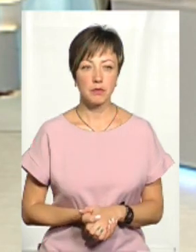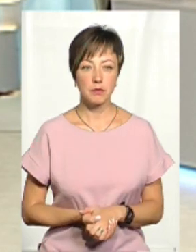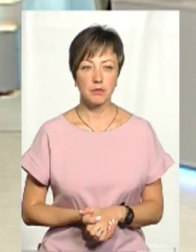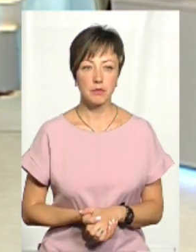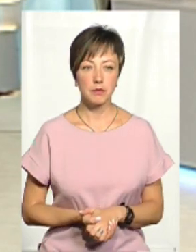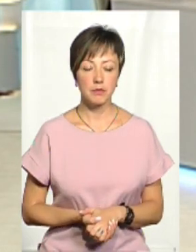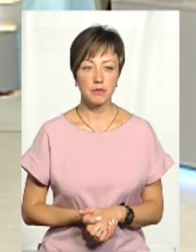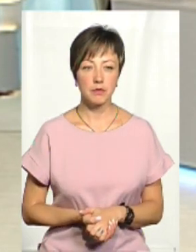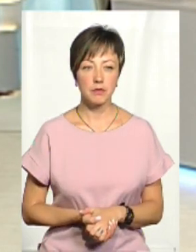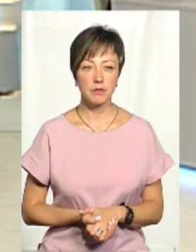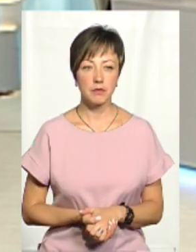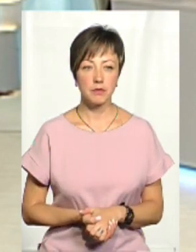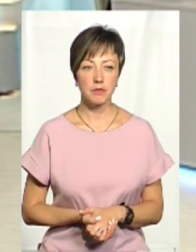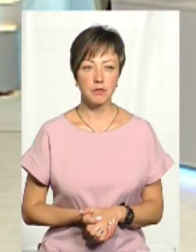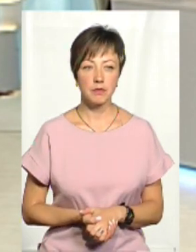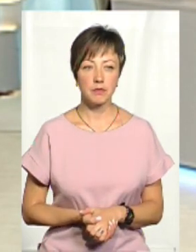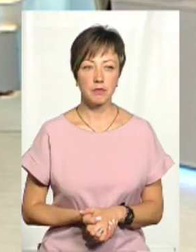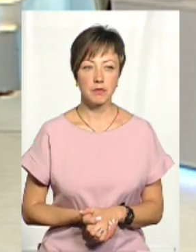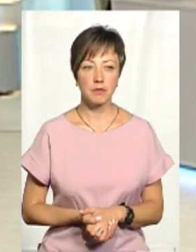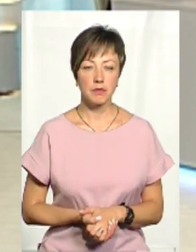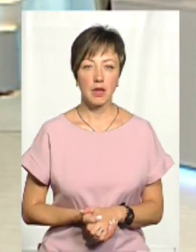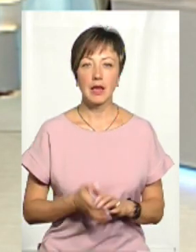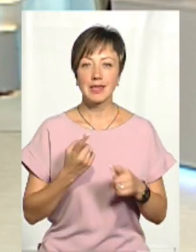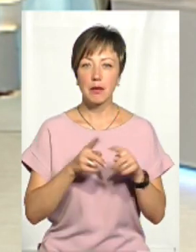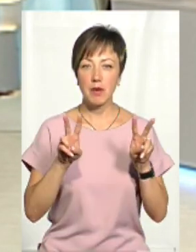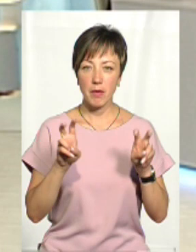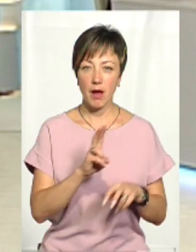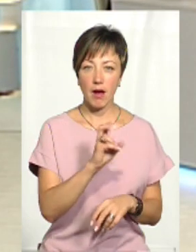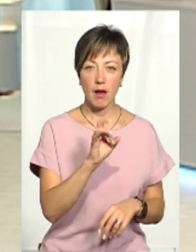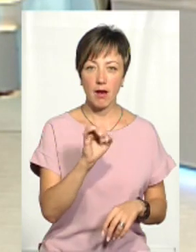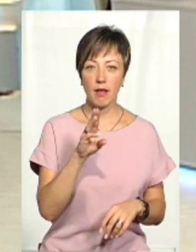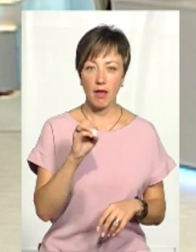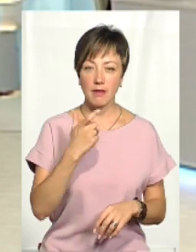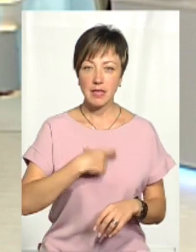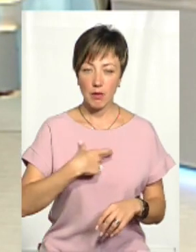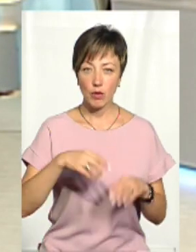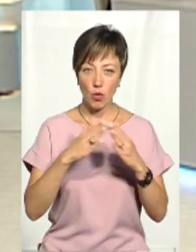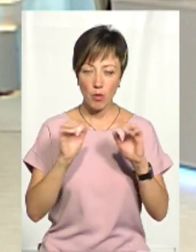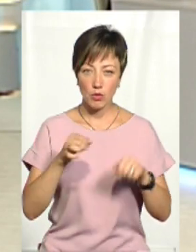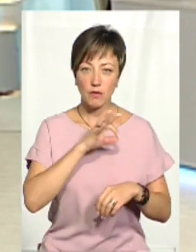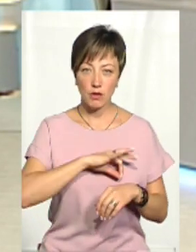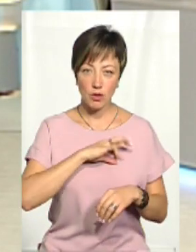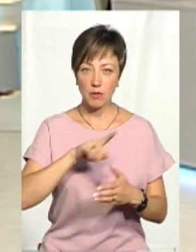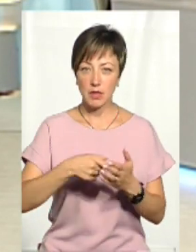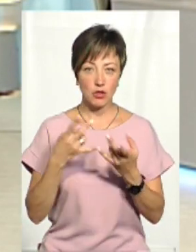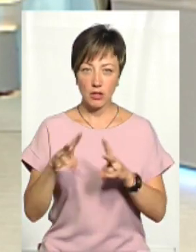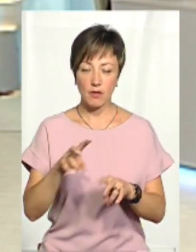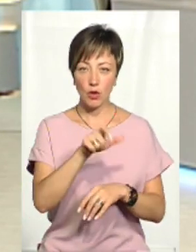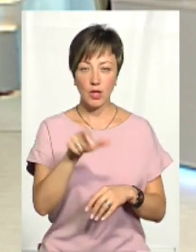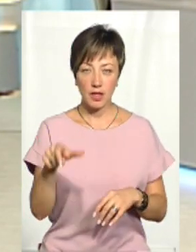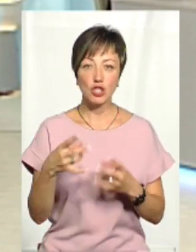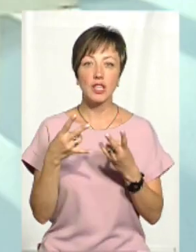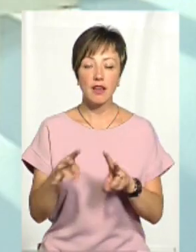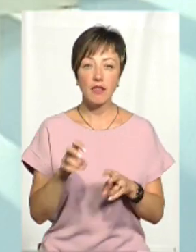листогризуючих. А карате його можна використовувати і на присадибній ділянці, і в місті, і він не шкідливий для людей. Ну